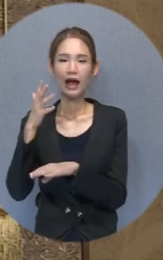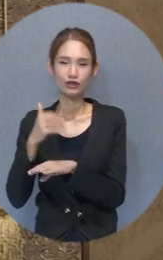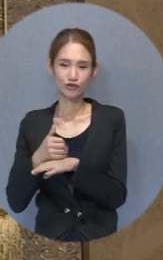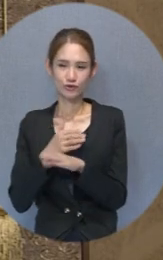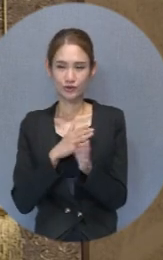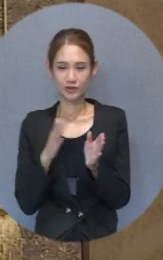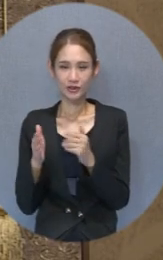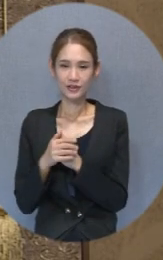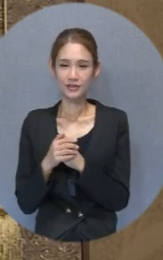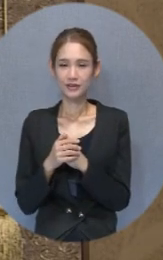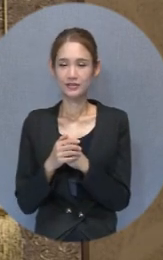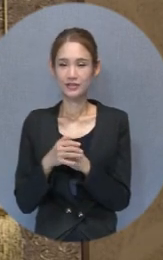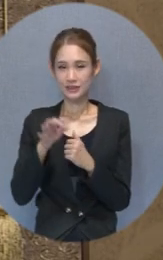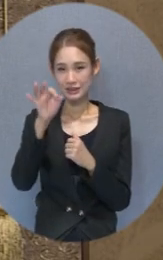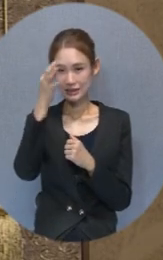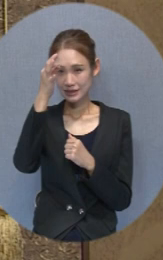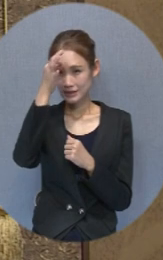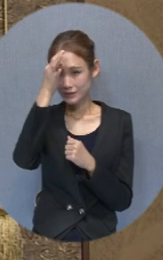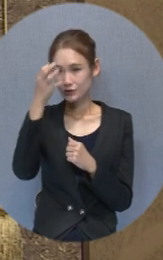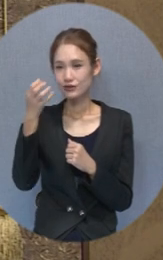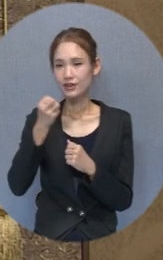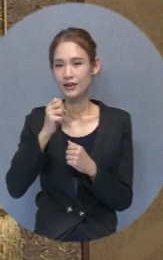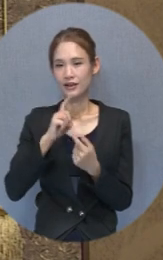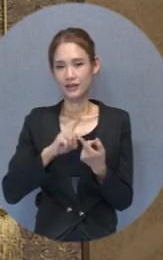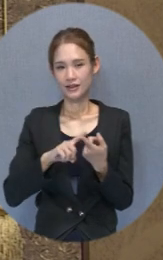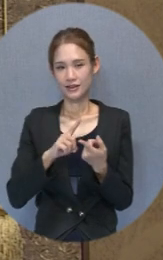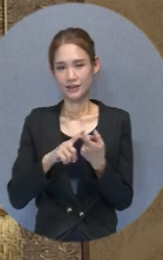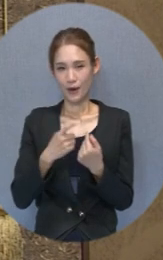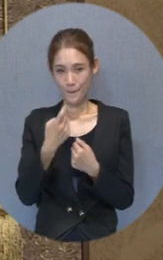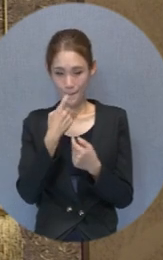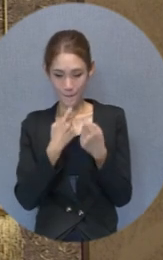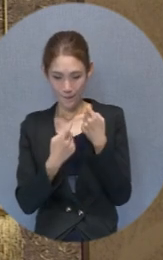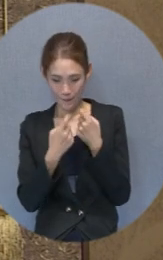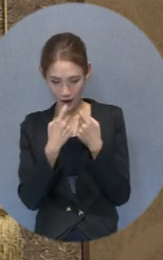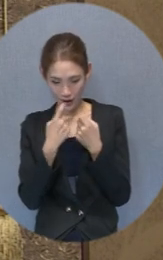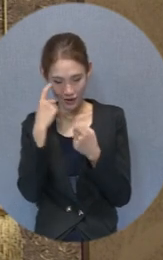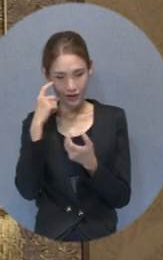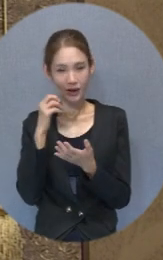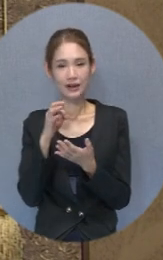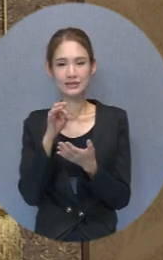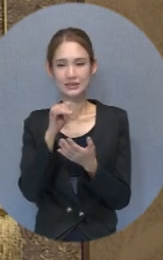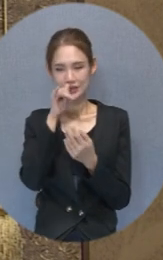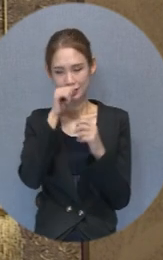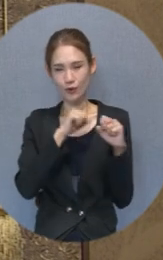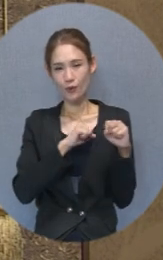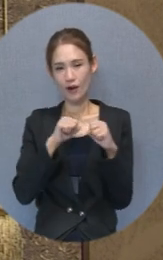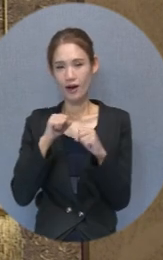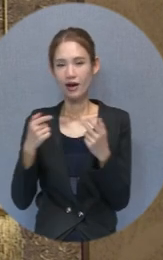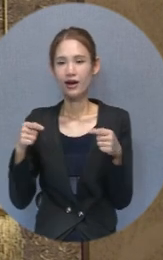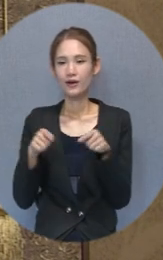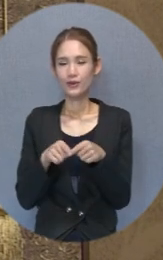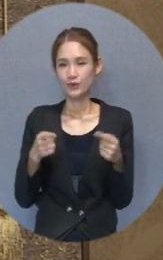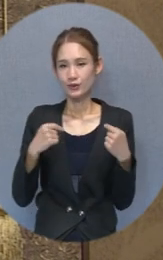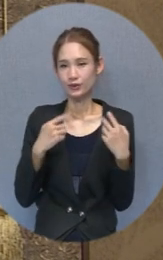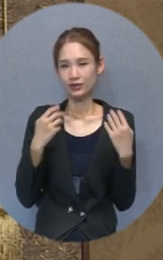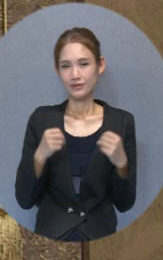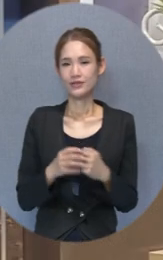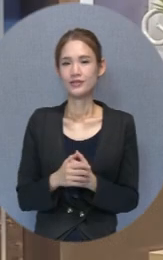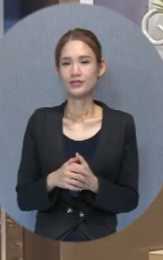부분이지만 이런 기술적인 부분을 우선은 배우면서 가치 있는 활동을 하고 싶다 이런 네. 부분들이